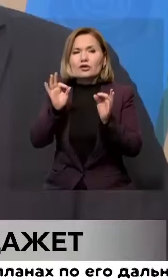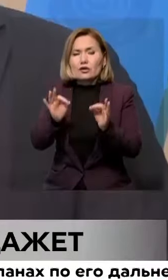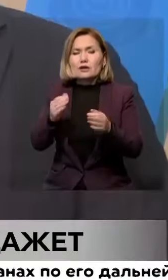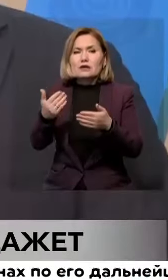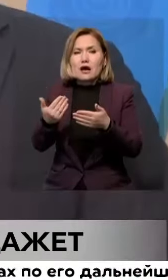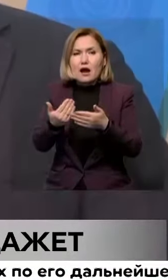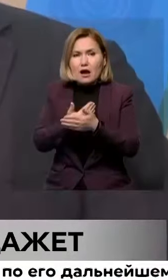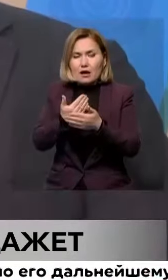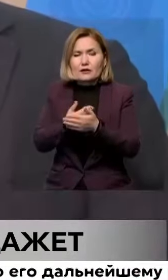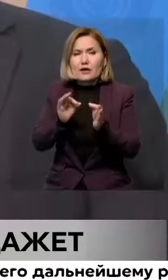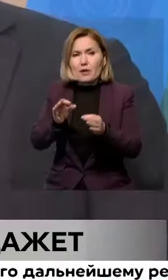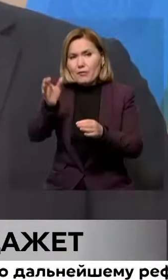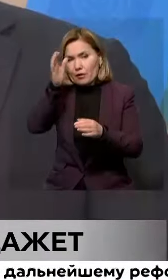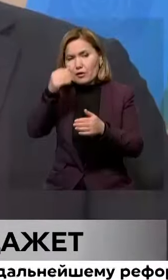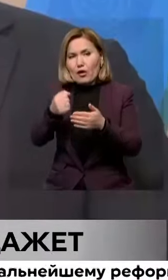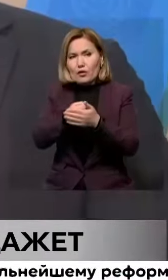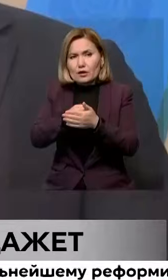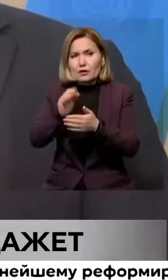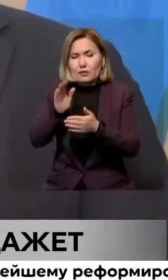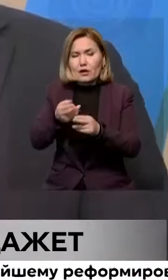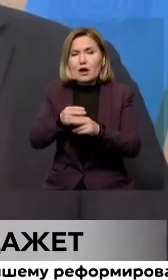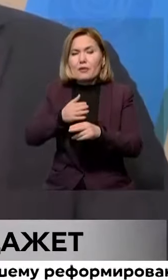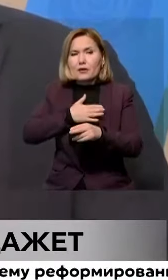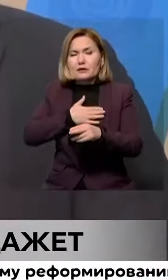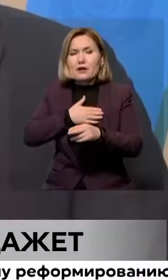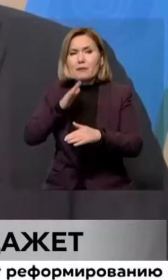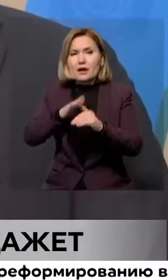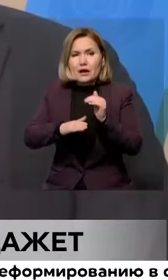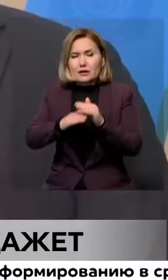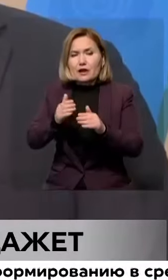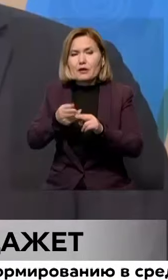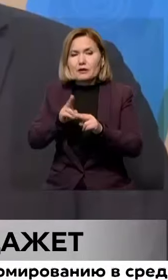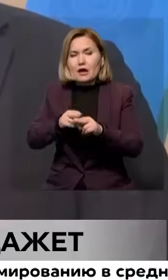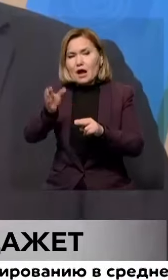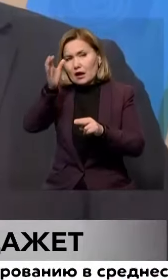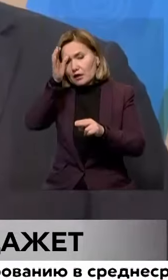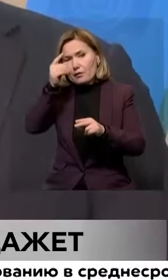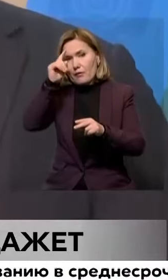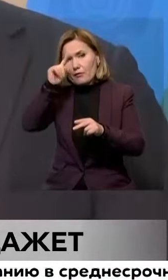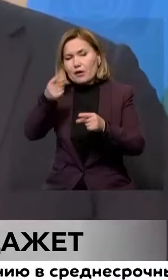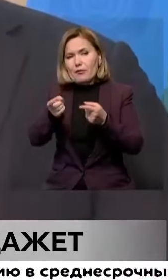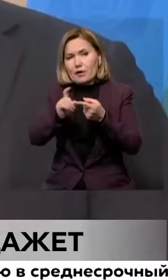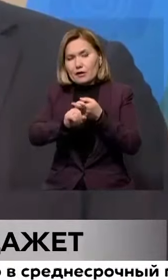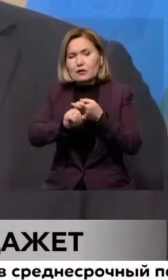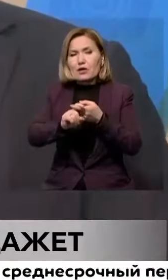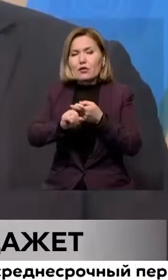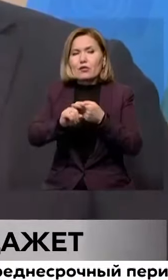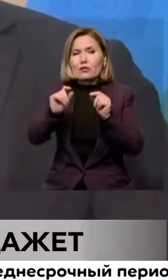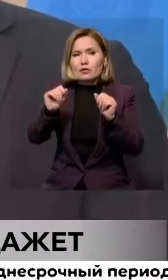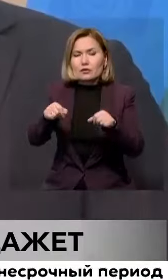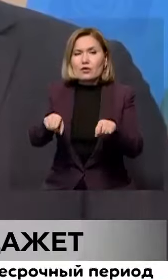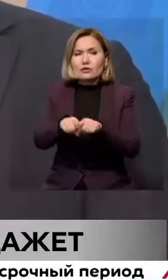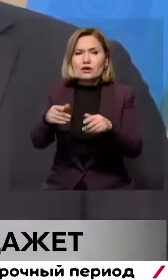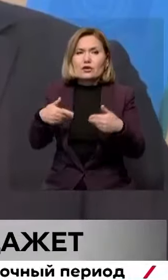ақиқат жаңағы білімге қол жеткіземіз. Сонда ғана біз практикамен ғылыми білімді бір-бірімен байланыстыра аламыз деген